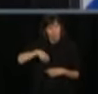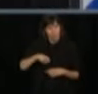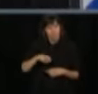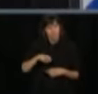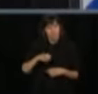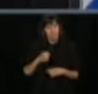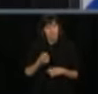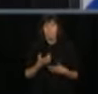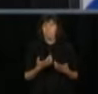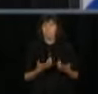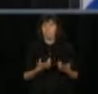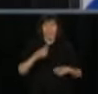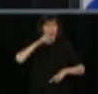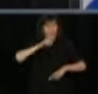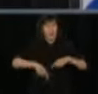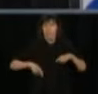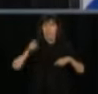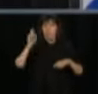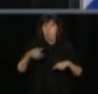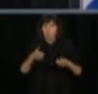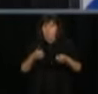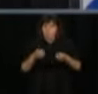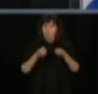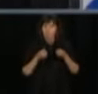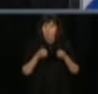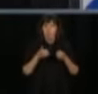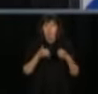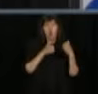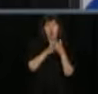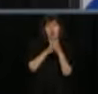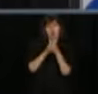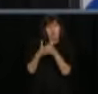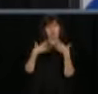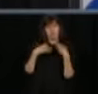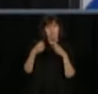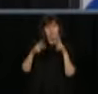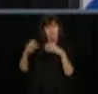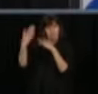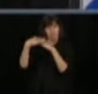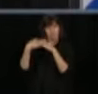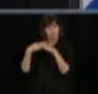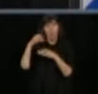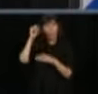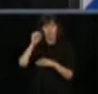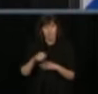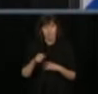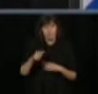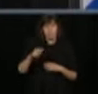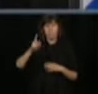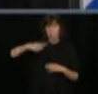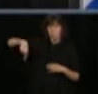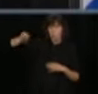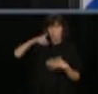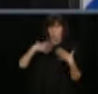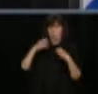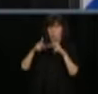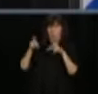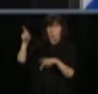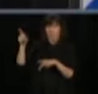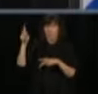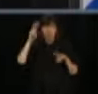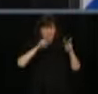prudent, mais on va regarder. La santé publique va regarder la situation région par région, je dirais presque